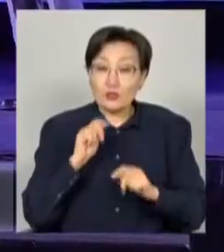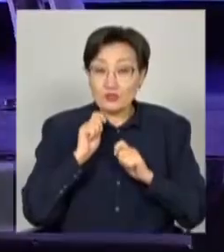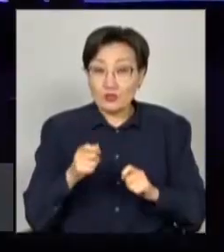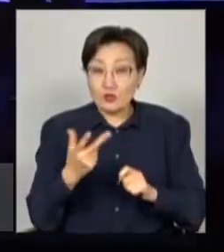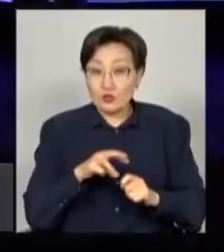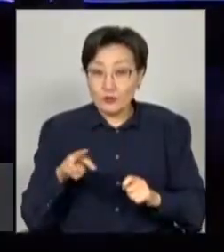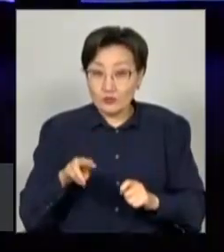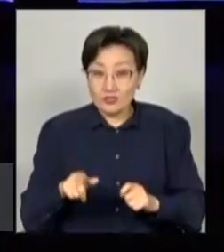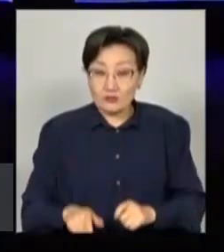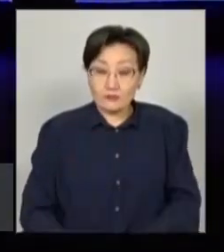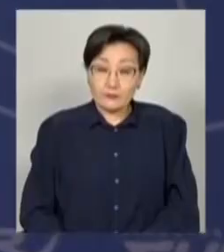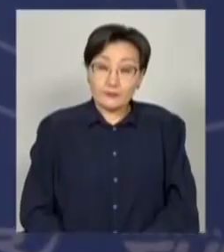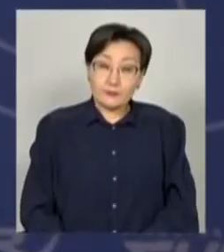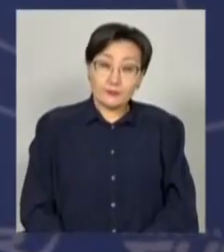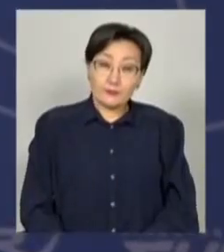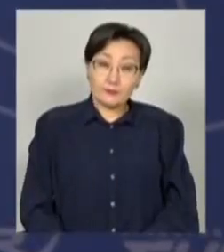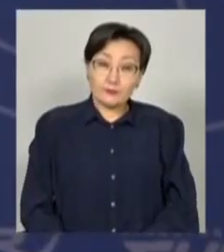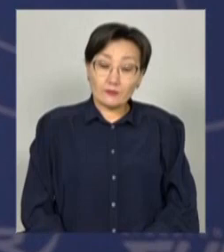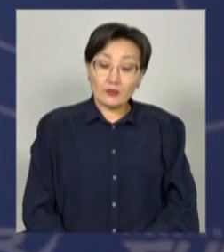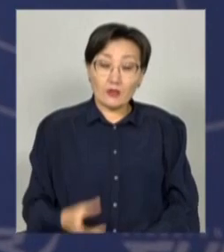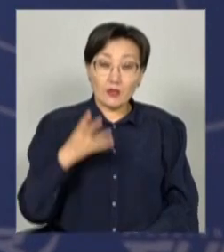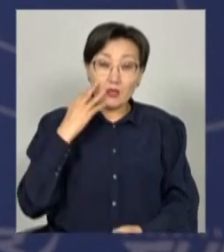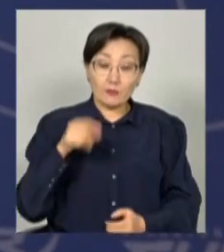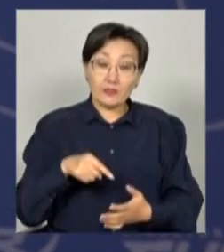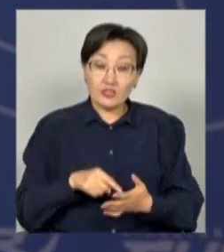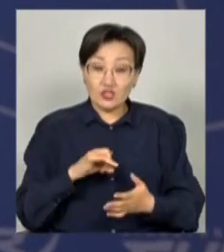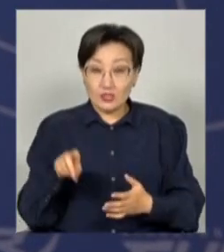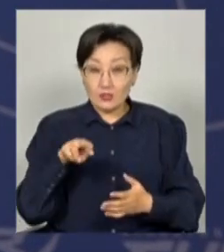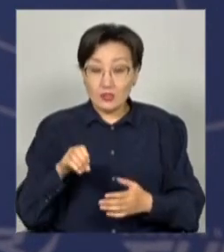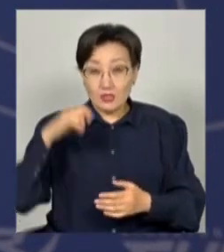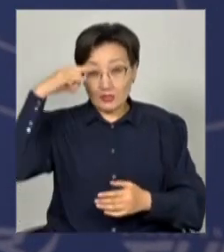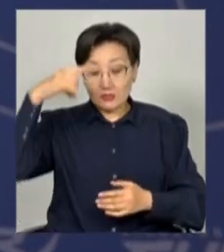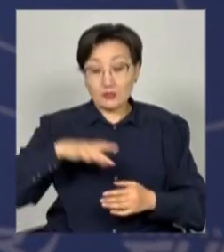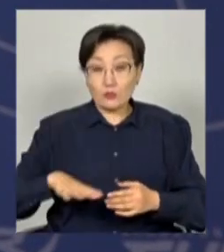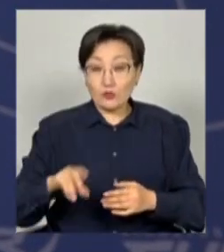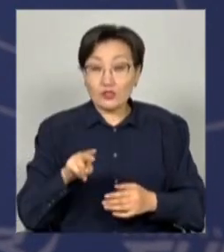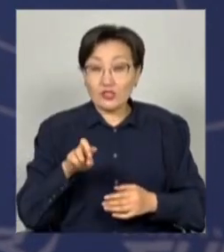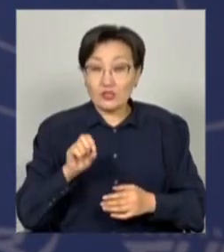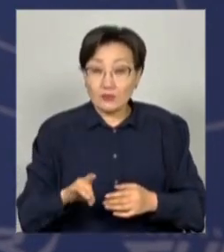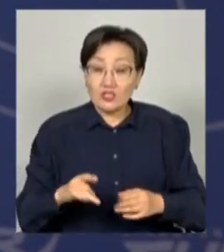3 миллион теңге. Алматы қаласында және Қазақстанда осы